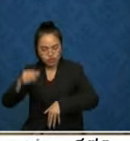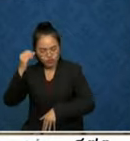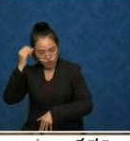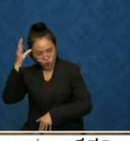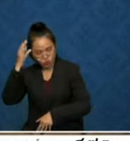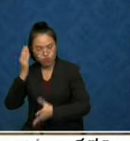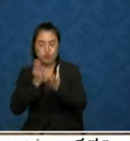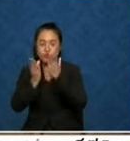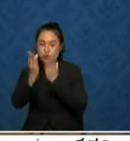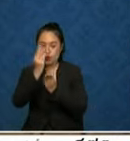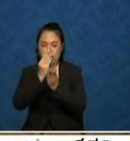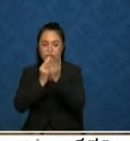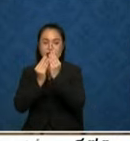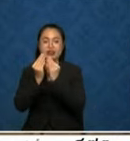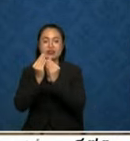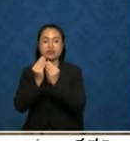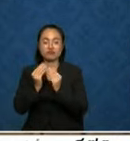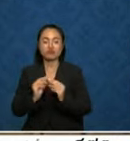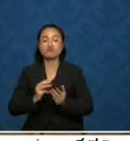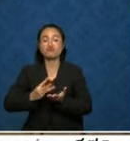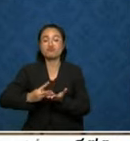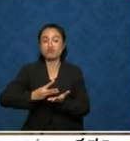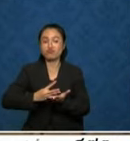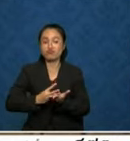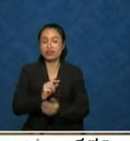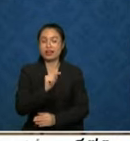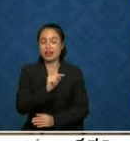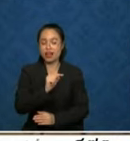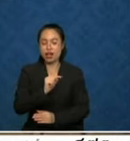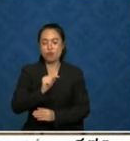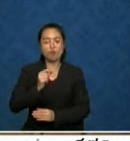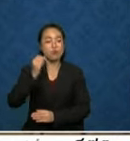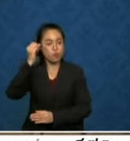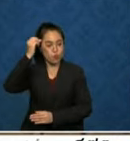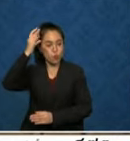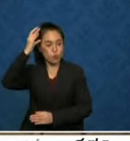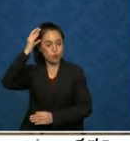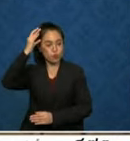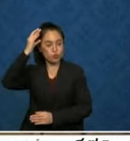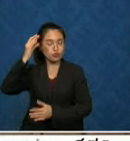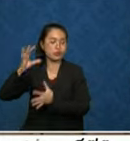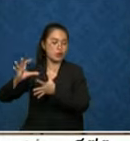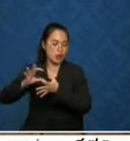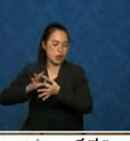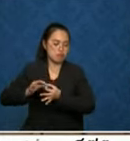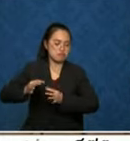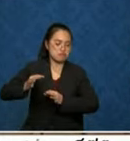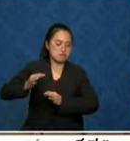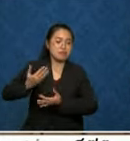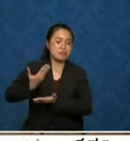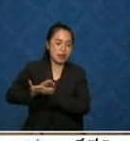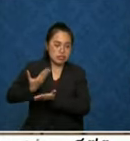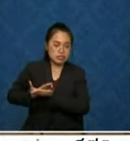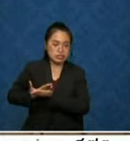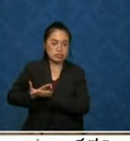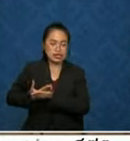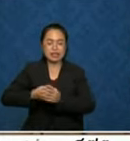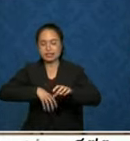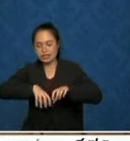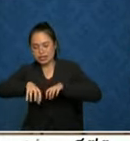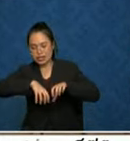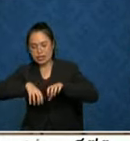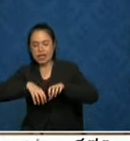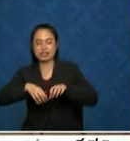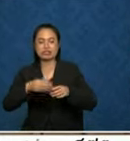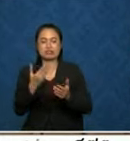ชานี้นะคะท่านประธานคือวิชานะคะความรู้รอบรู้ทั่วเกี่ยวกับการเงินรวมทั้งทักษะในการบริหารจัดการ